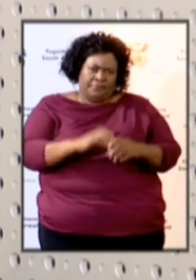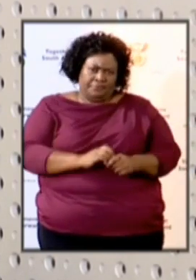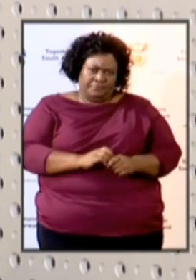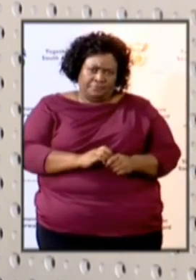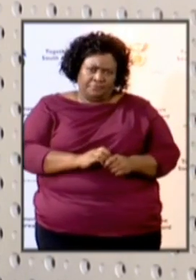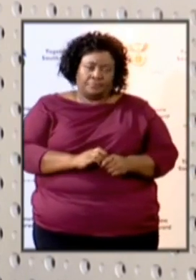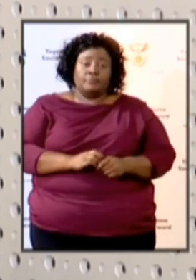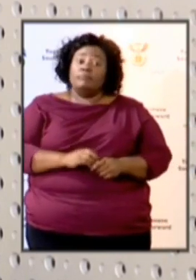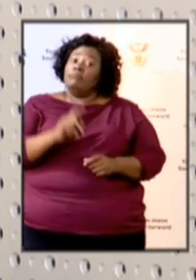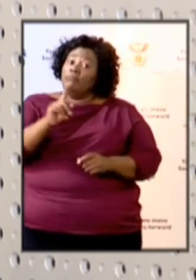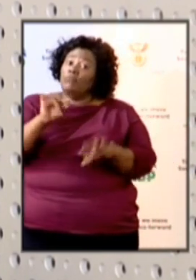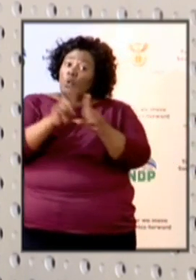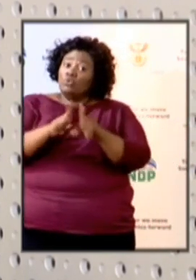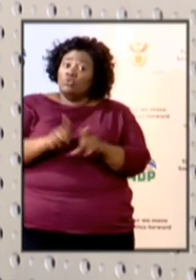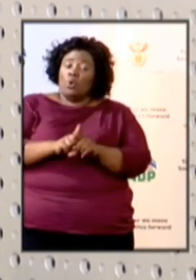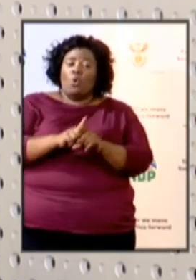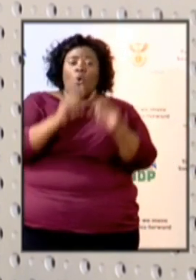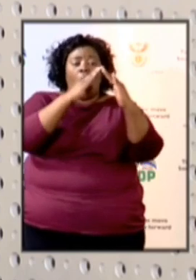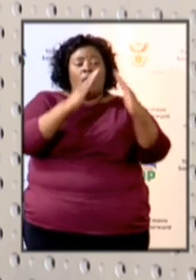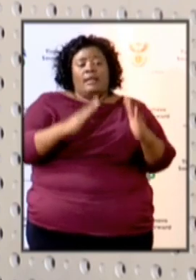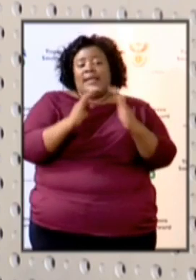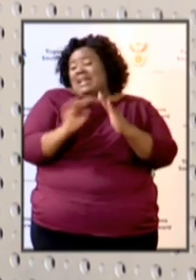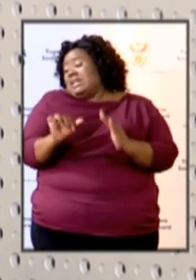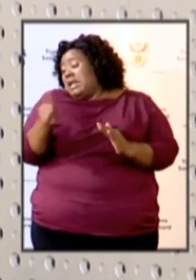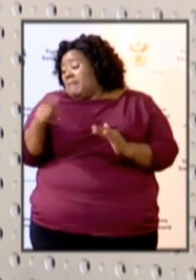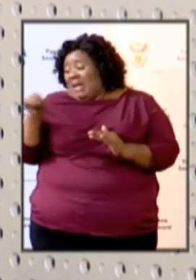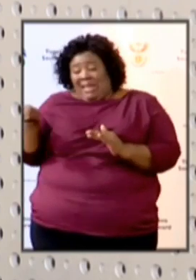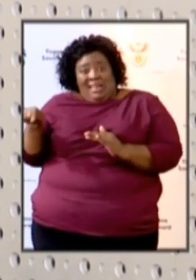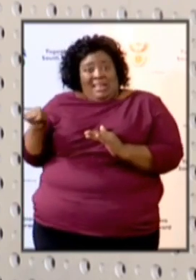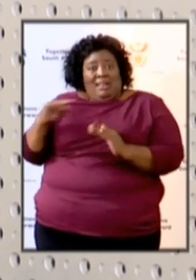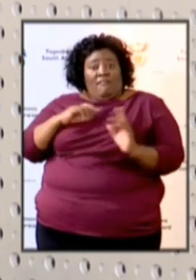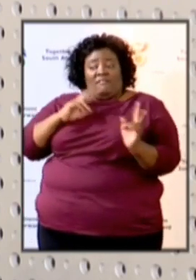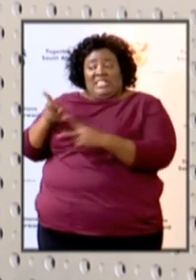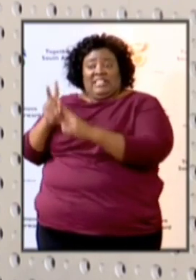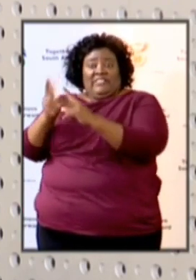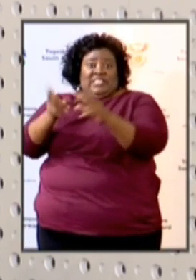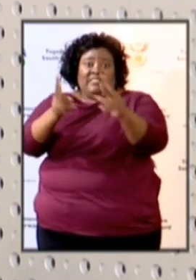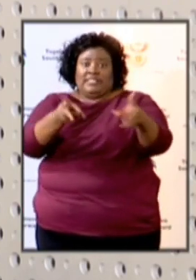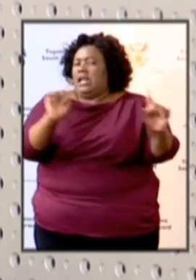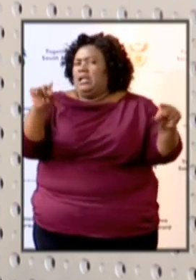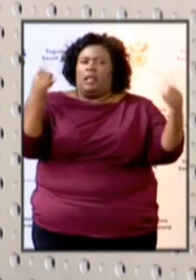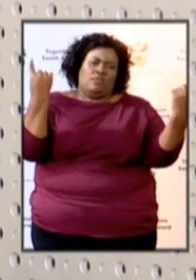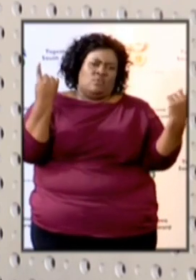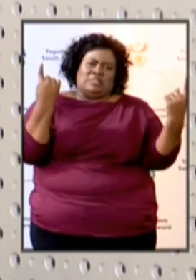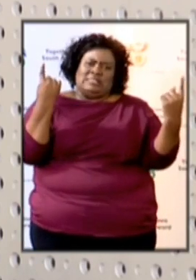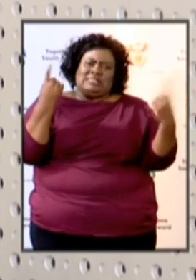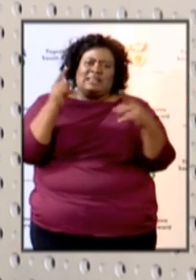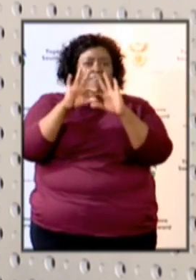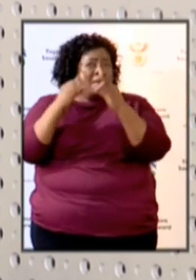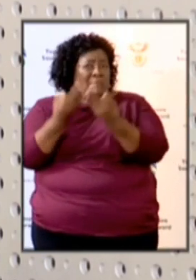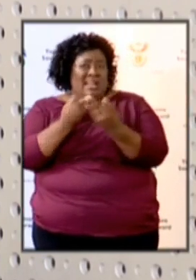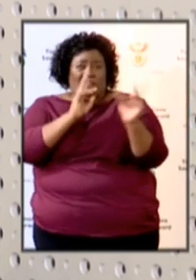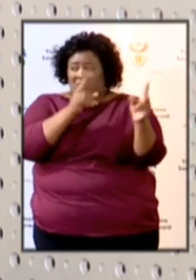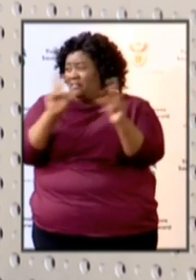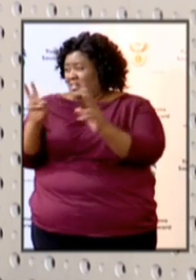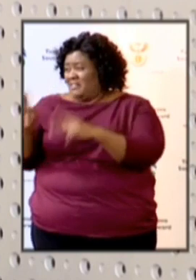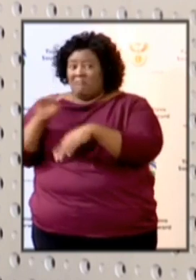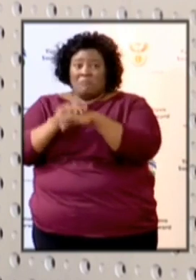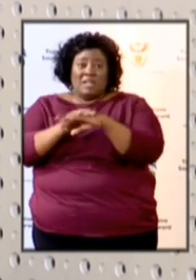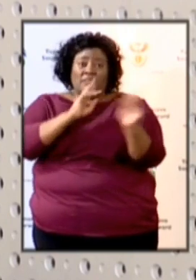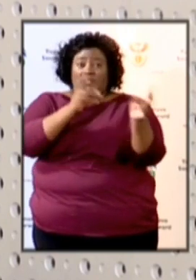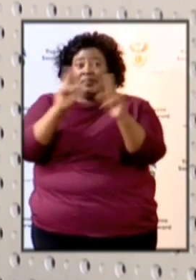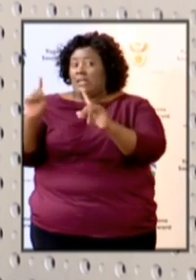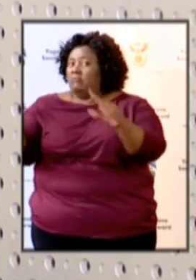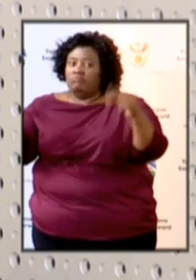Asikavakasheli umakhelwane, asikavakasheli ihlobo, sisaye emsebenzini sibuye. Funa